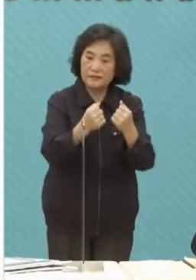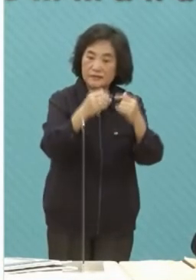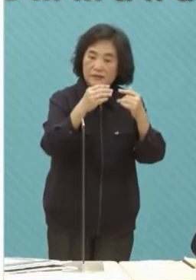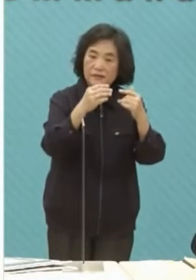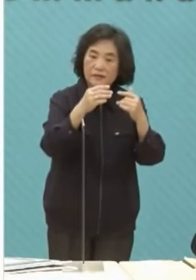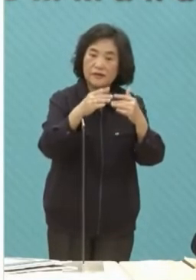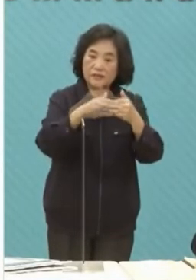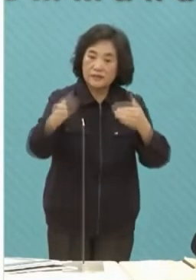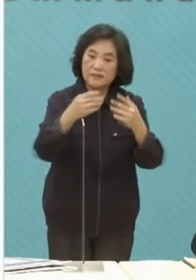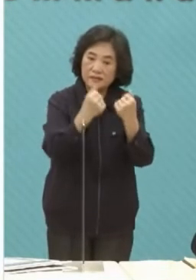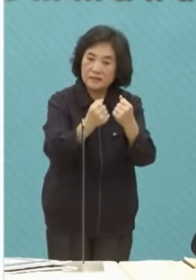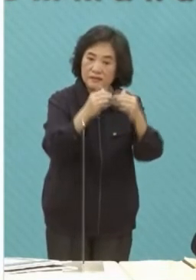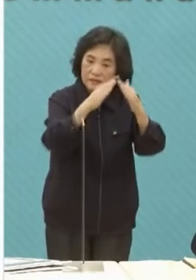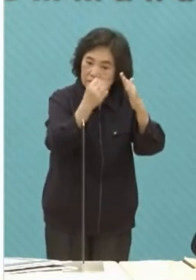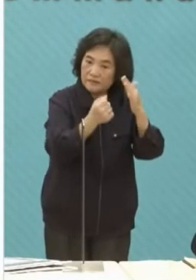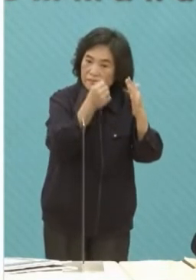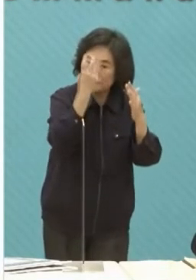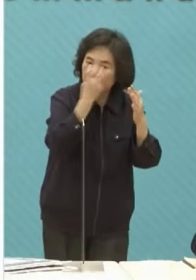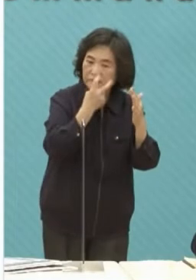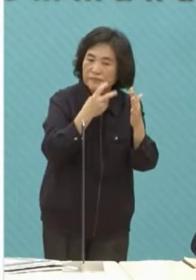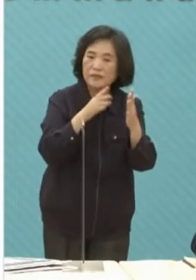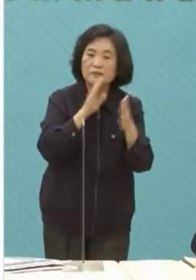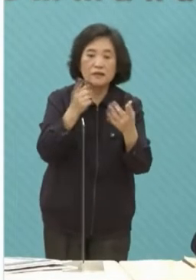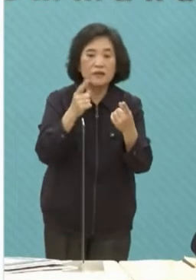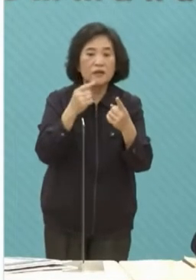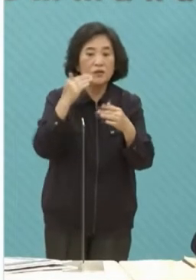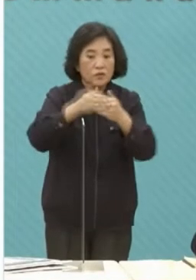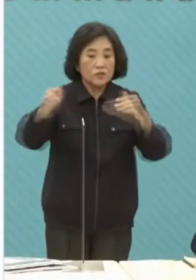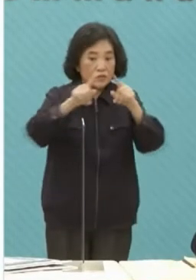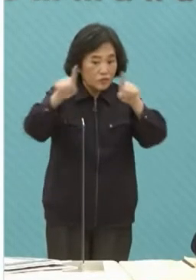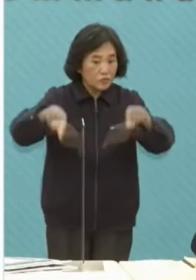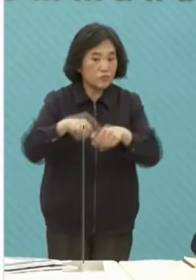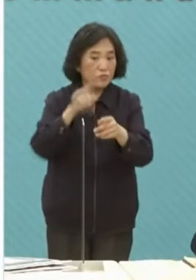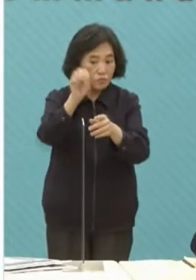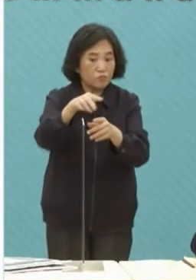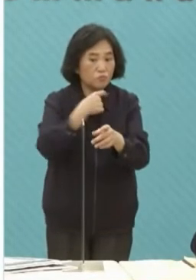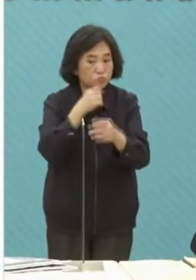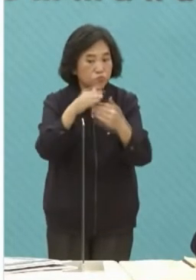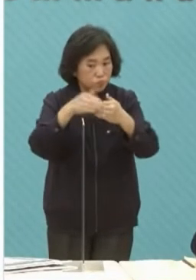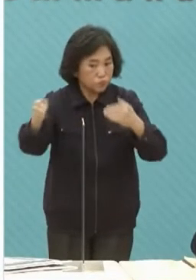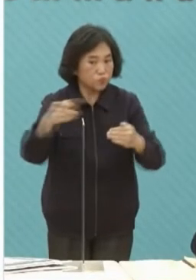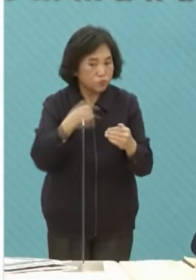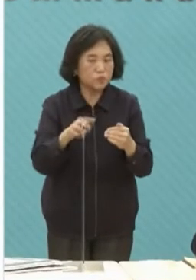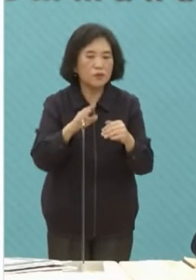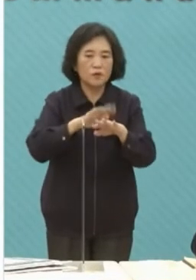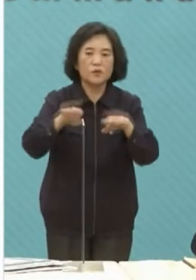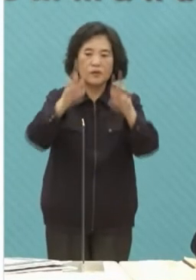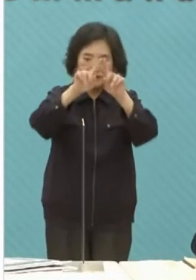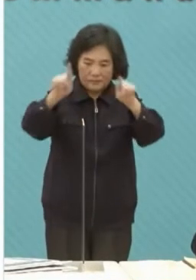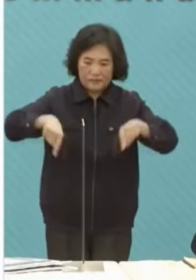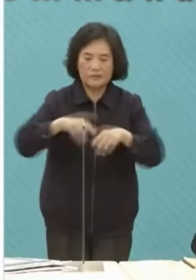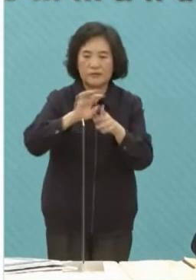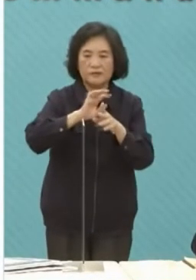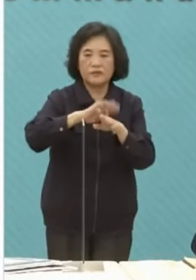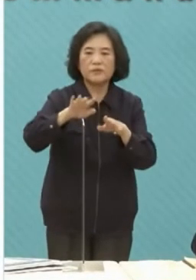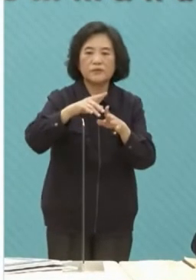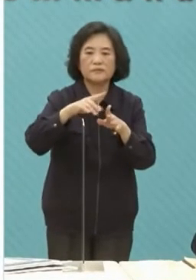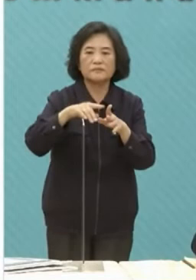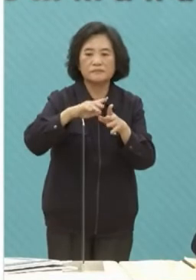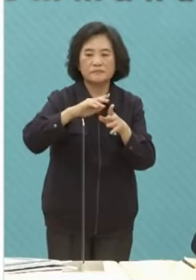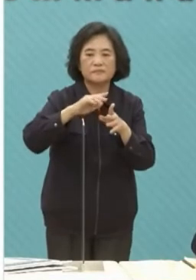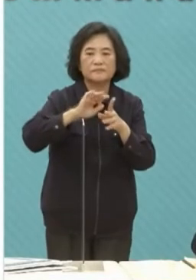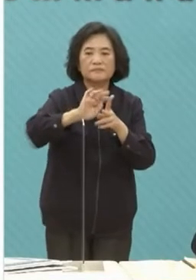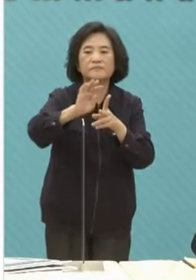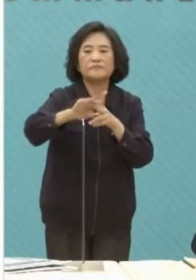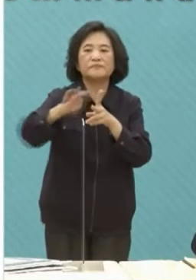到 Trace 系统的居隔书，会 主动开立相关的电子居隔书。那我们这边的回答